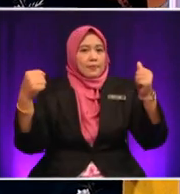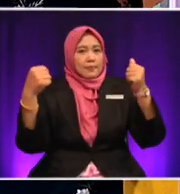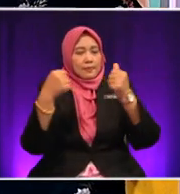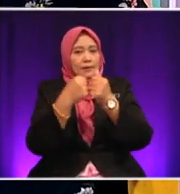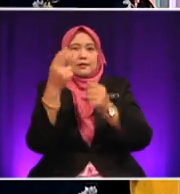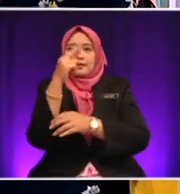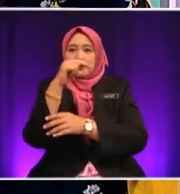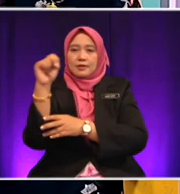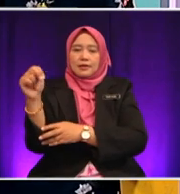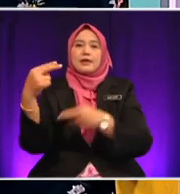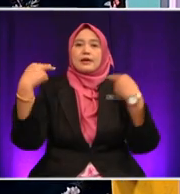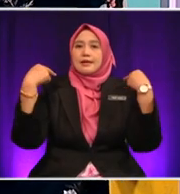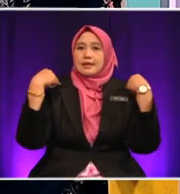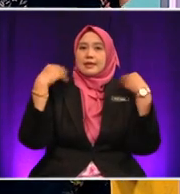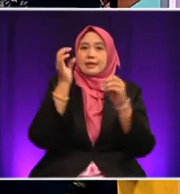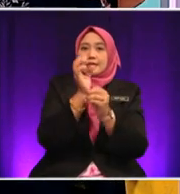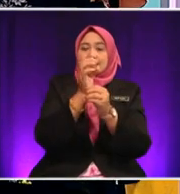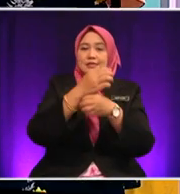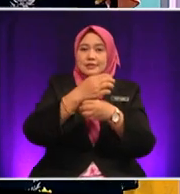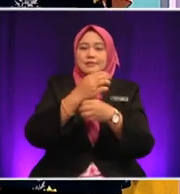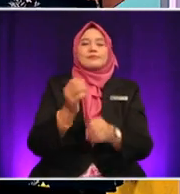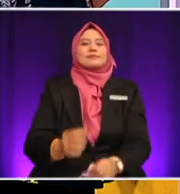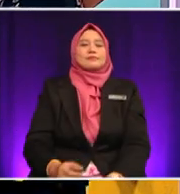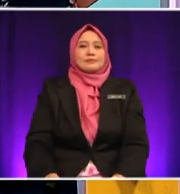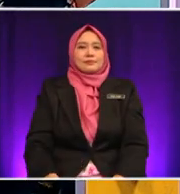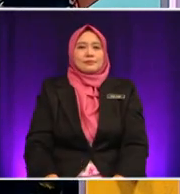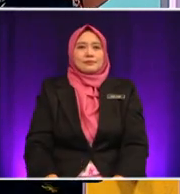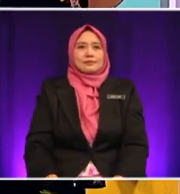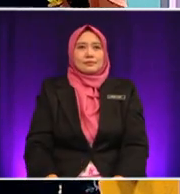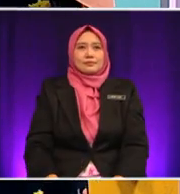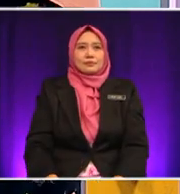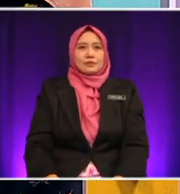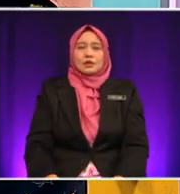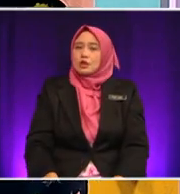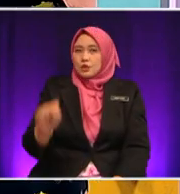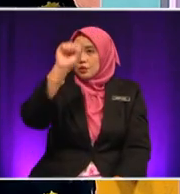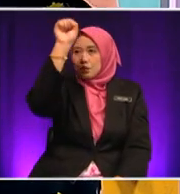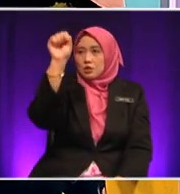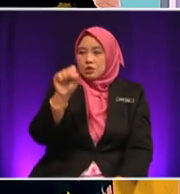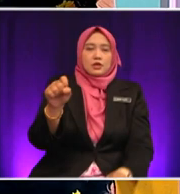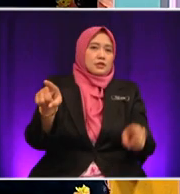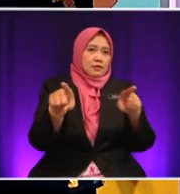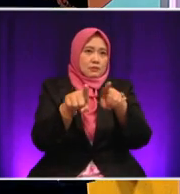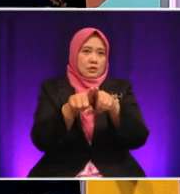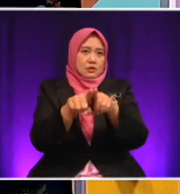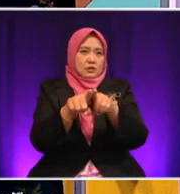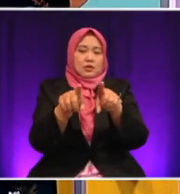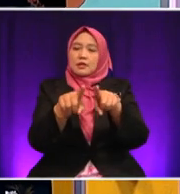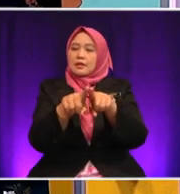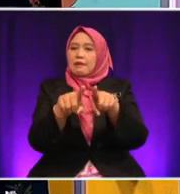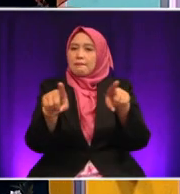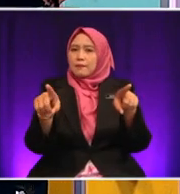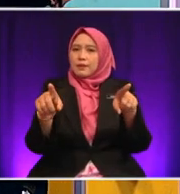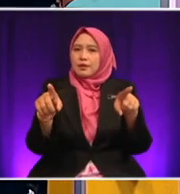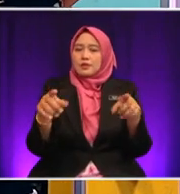soalnya yang sama lagi tapi kali ini kita bertanya tentang satu implikasi jenayah